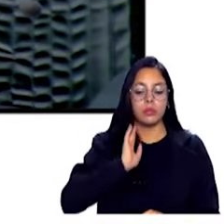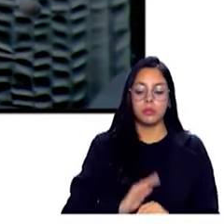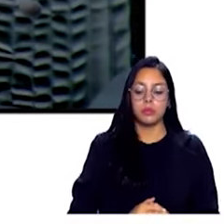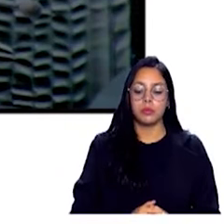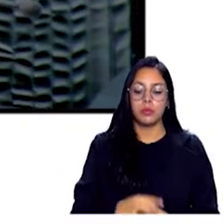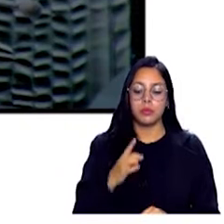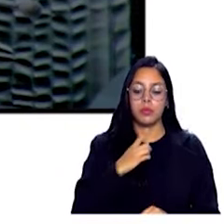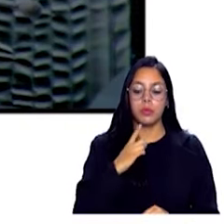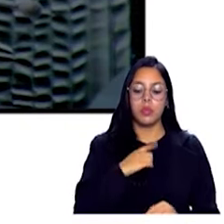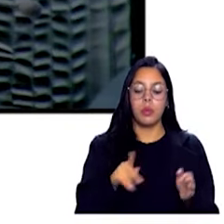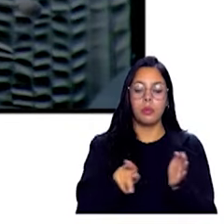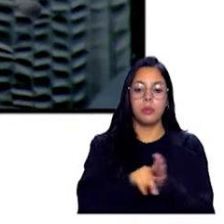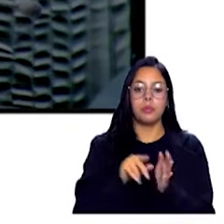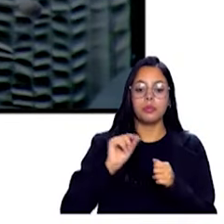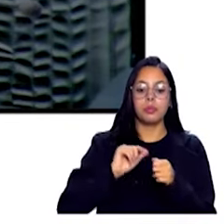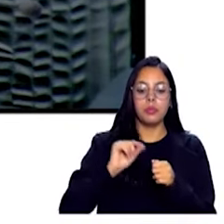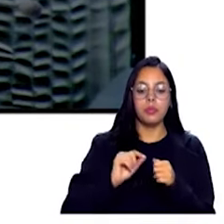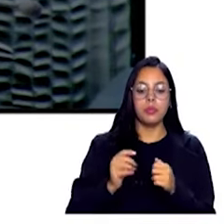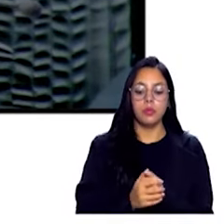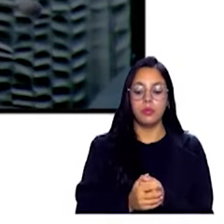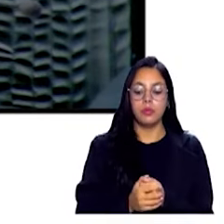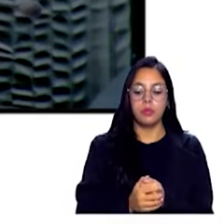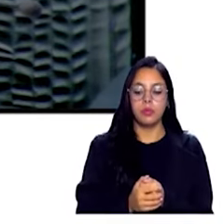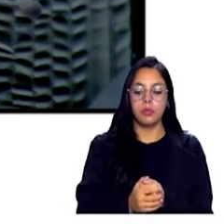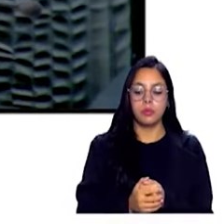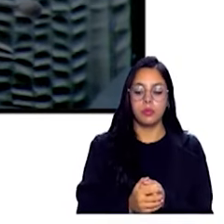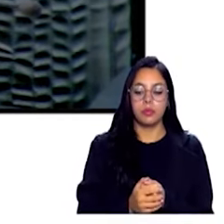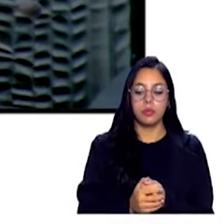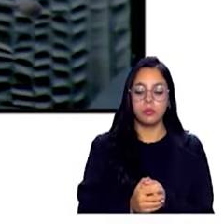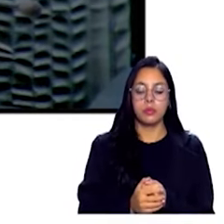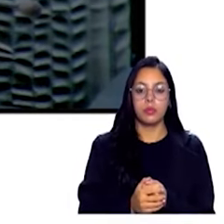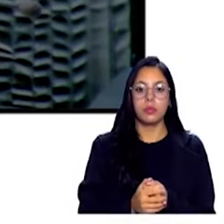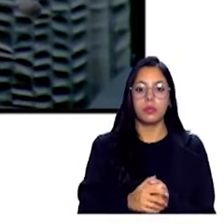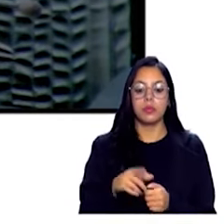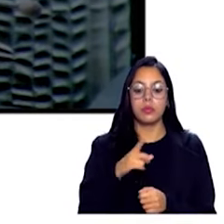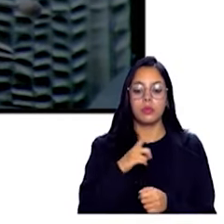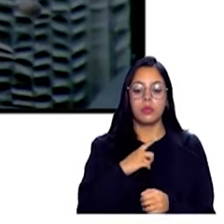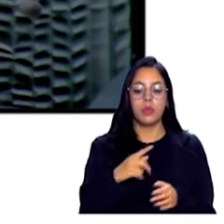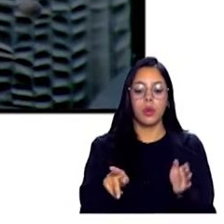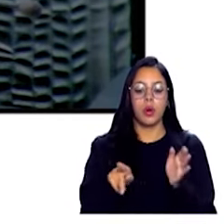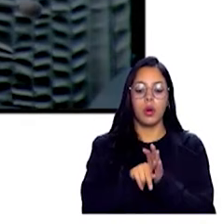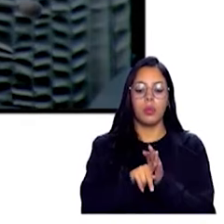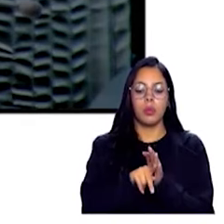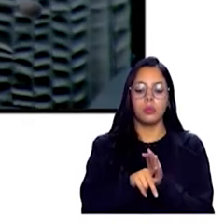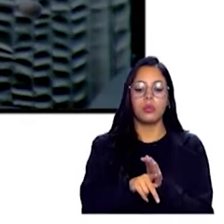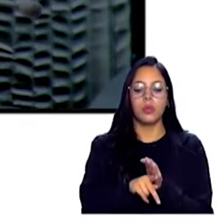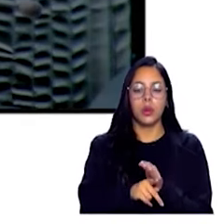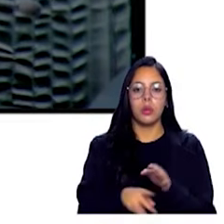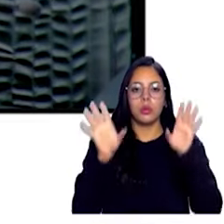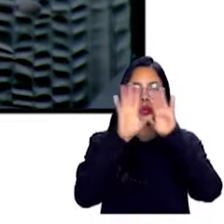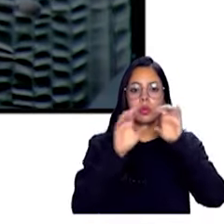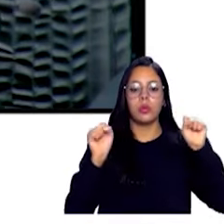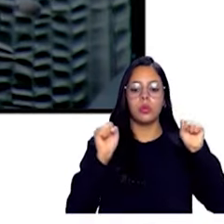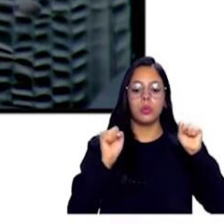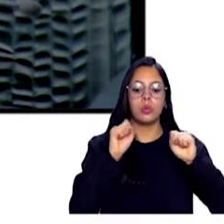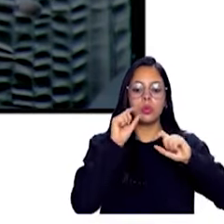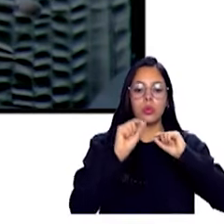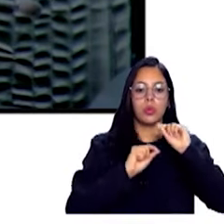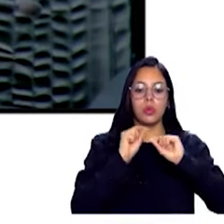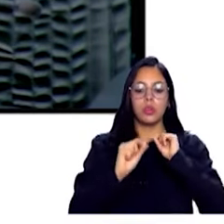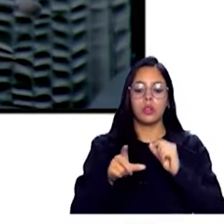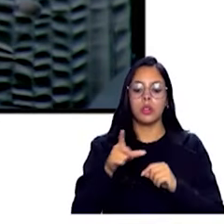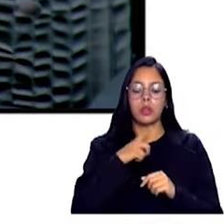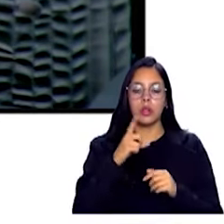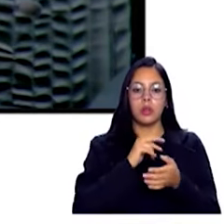que Il y a un service à la cour de cassation qui examine en permanence ce qui se fait avec un